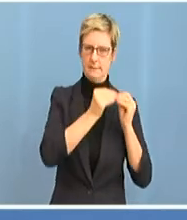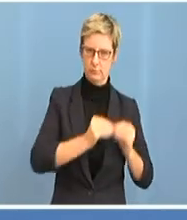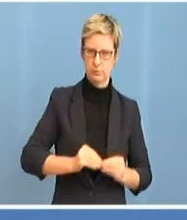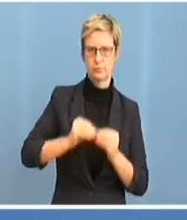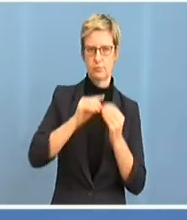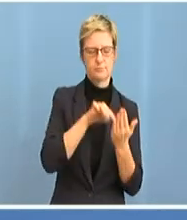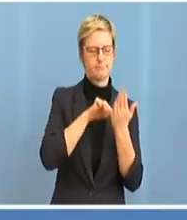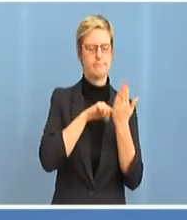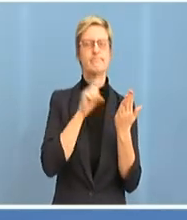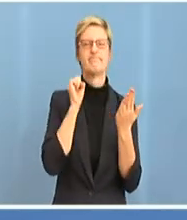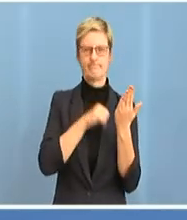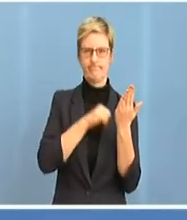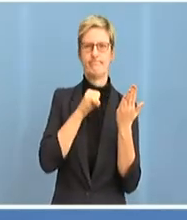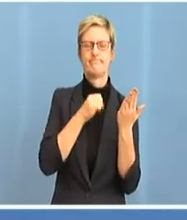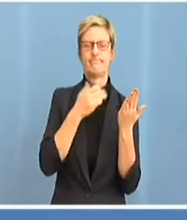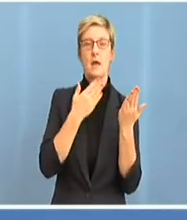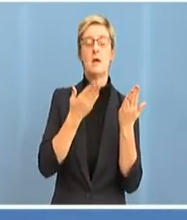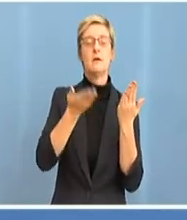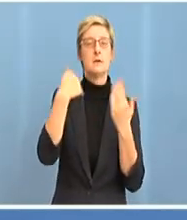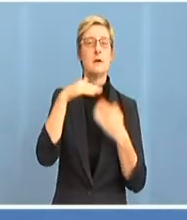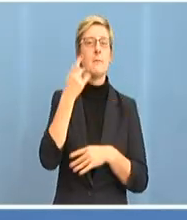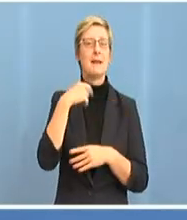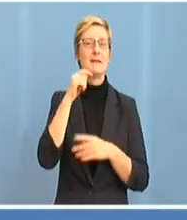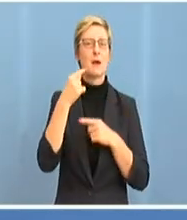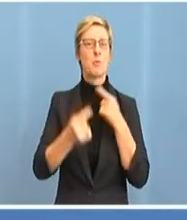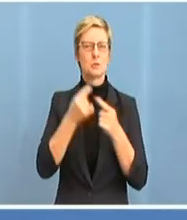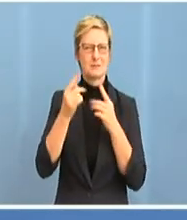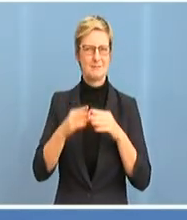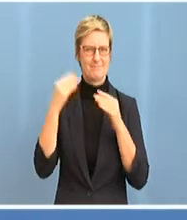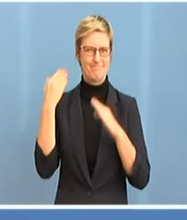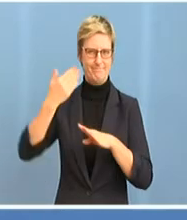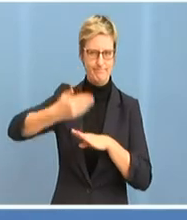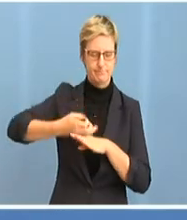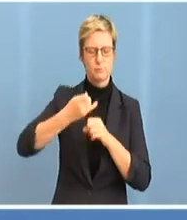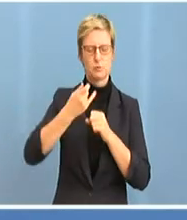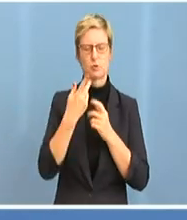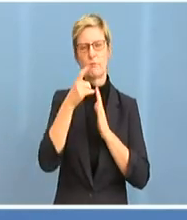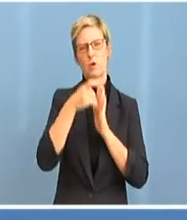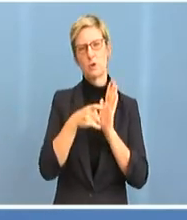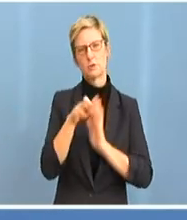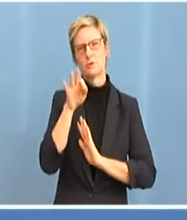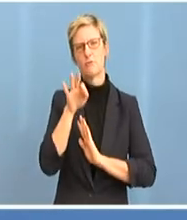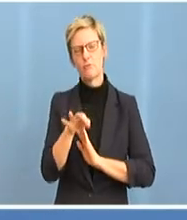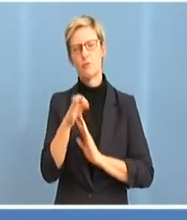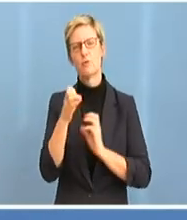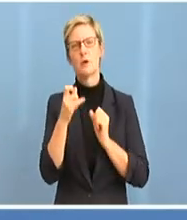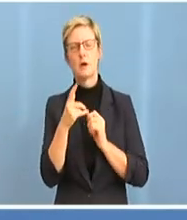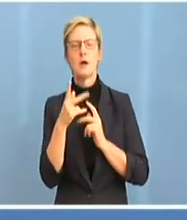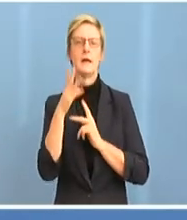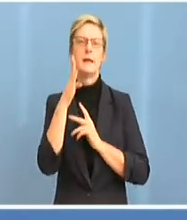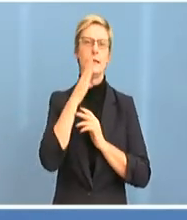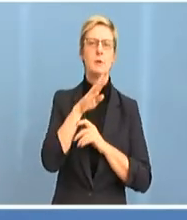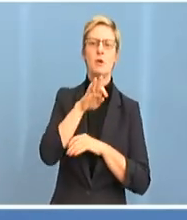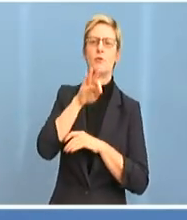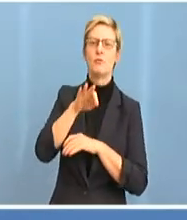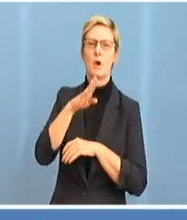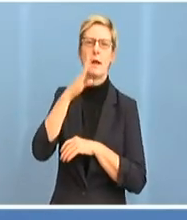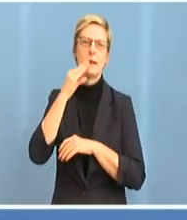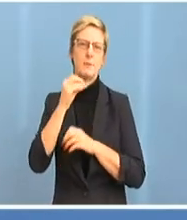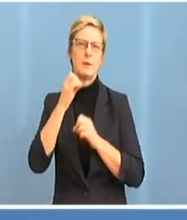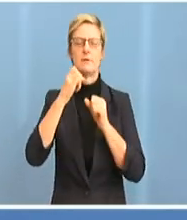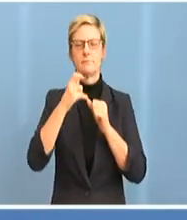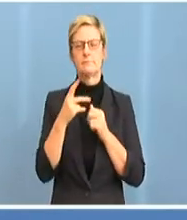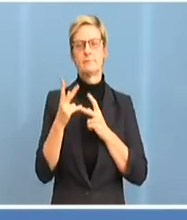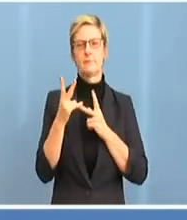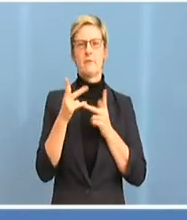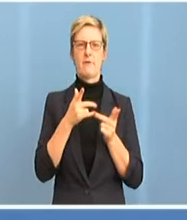im Rahmen des Berliner Prozesses die Voraussetzungen dafür geschaffen, für einen von Libyen, für Libyen verhandelten